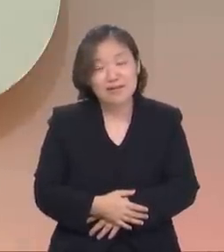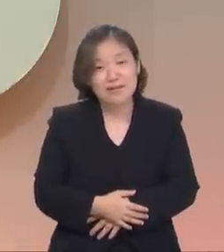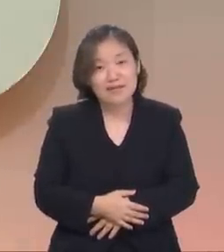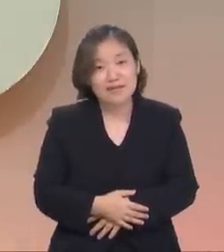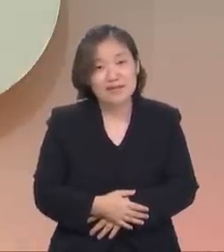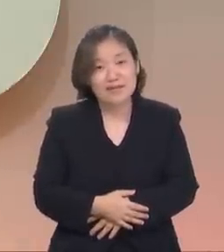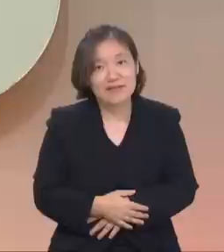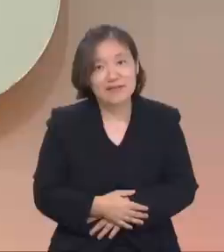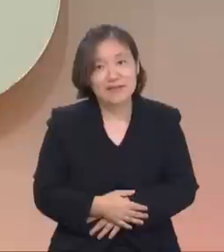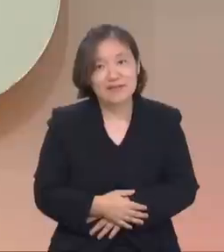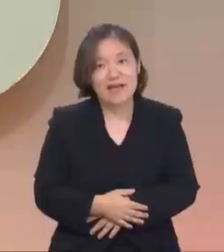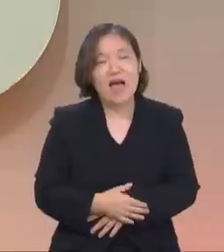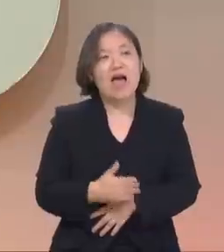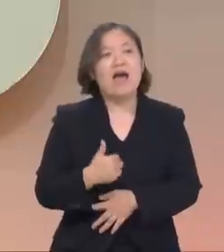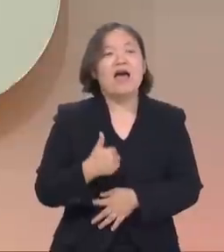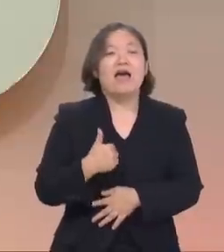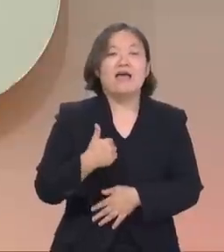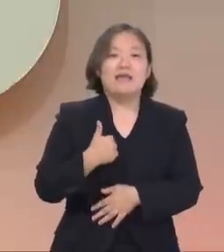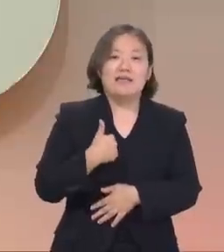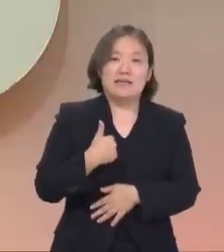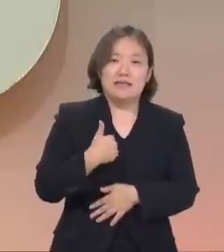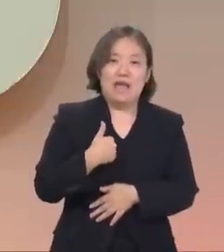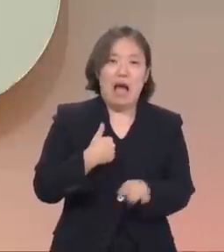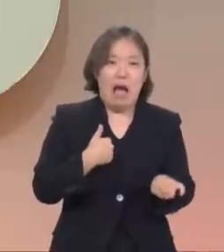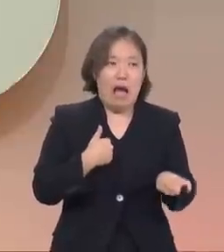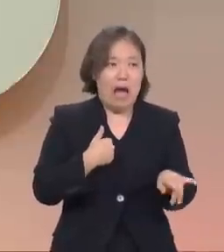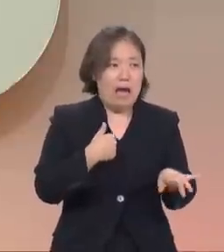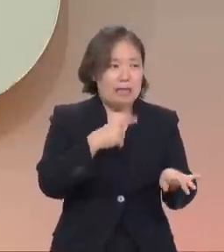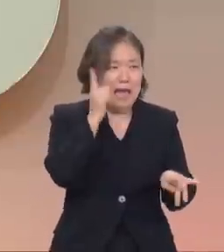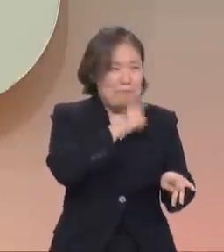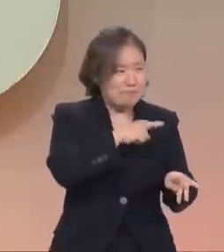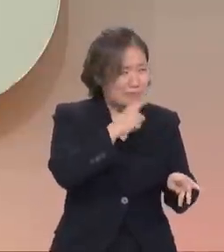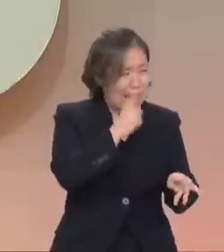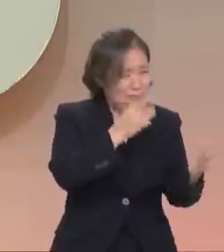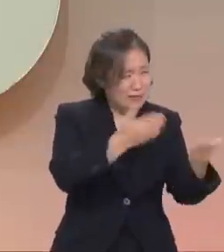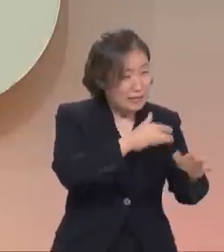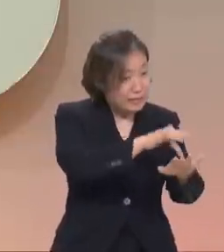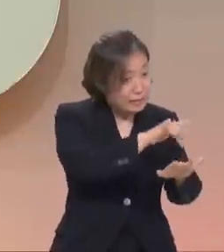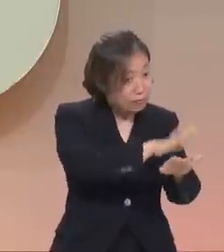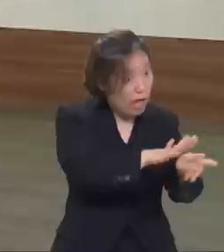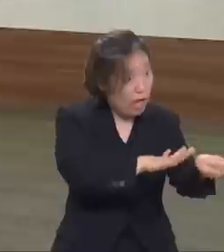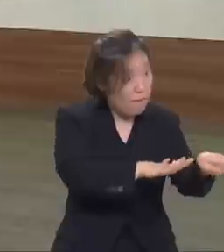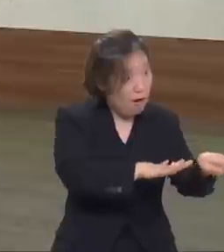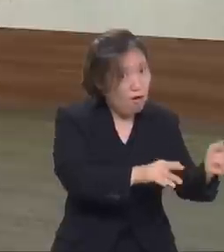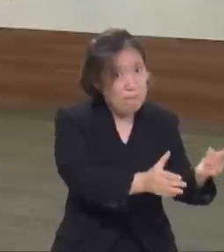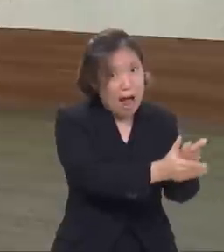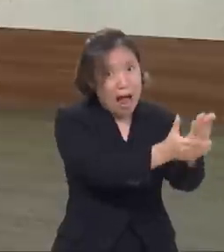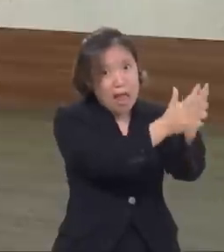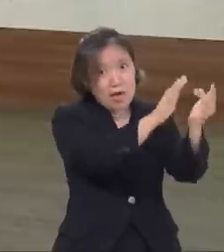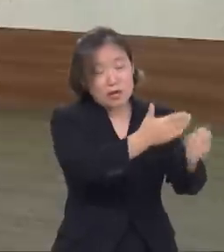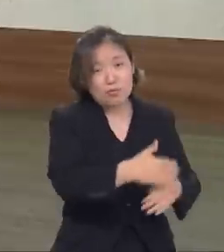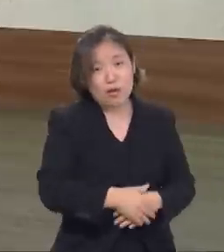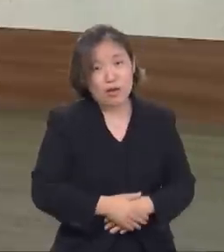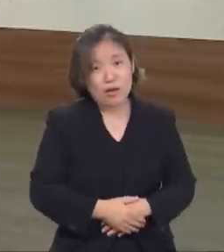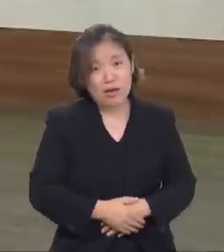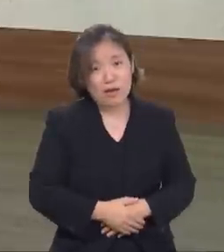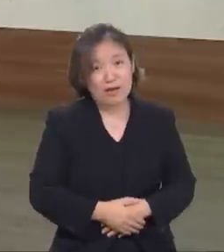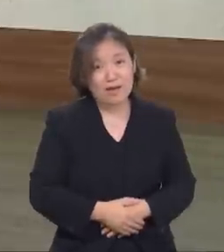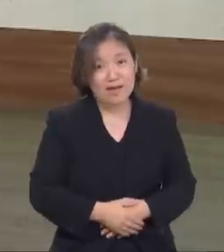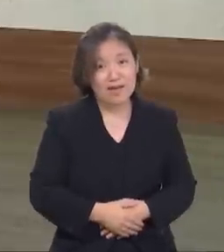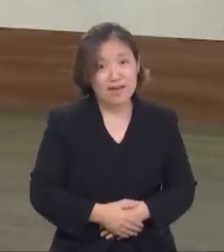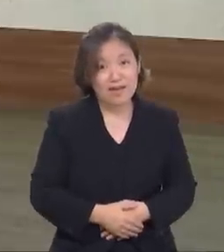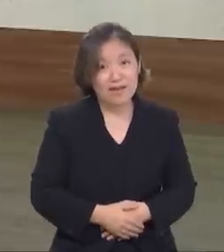사람이 그런 쪽으로 성향 그 성향이 발전하는 거예요 그러다 어떤 큰 일을 만나게 되면